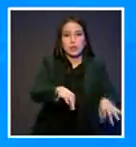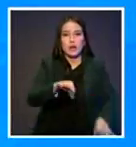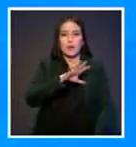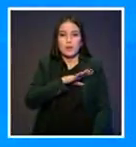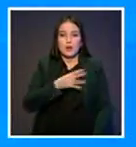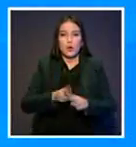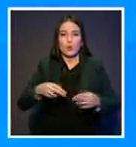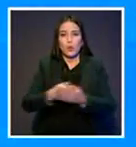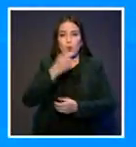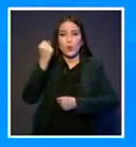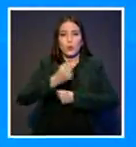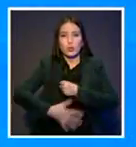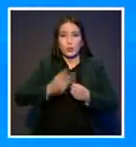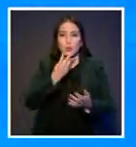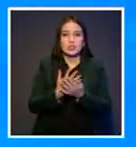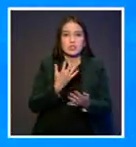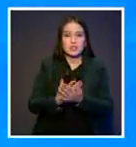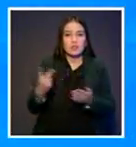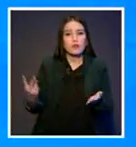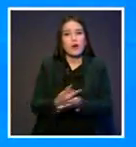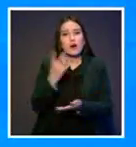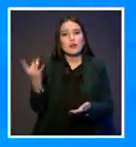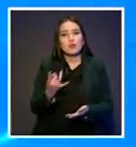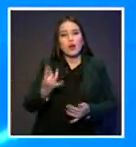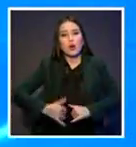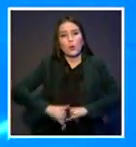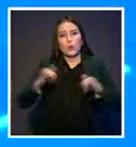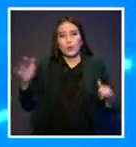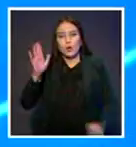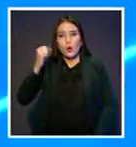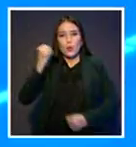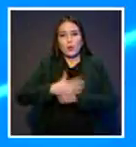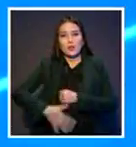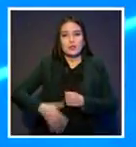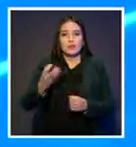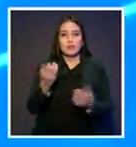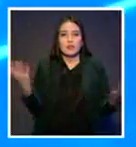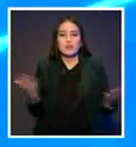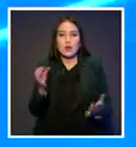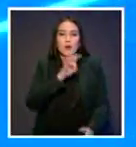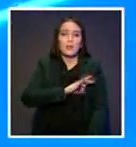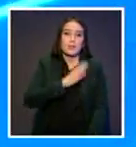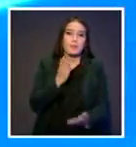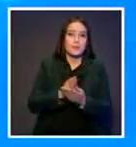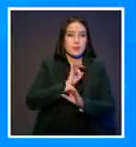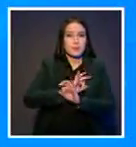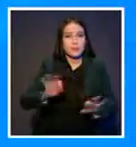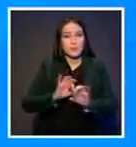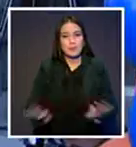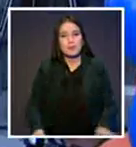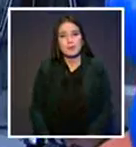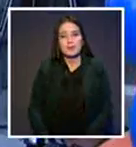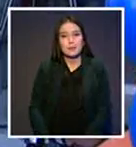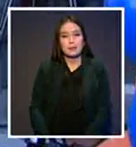орталықтың арқасында бұл көрсеткіш екі есеге артады дейді мамандар. Орталықтың тағы қандай тиімділігі бар? Тілшіміз айтсын.